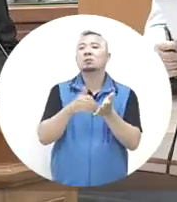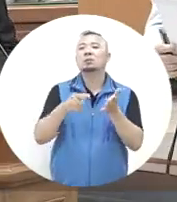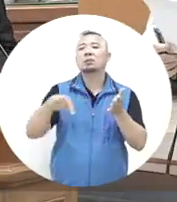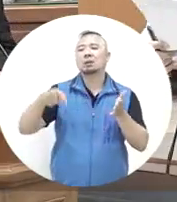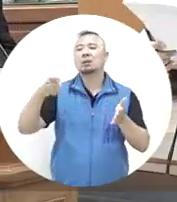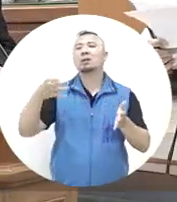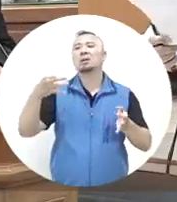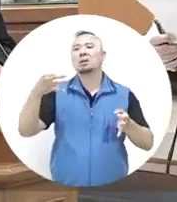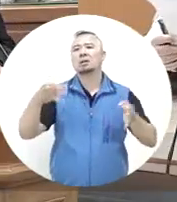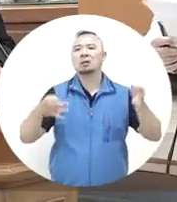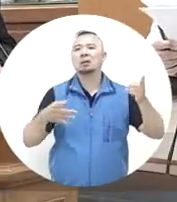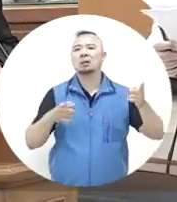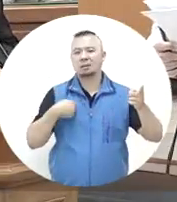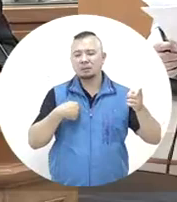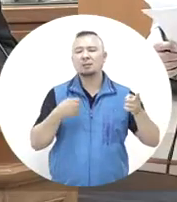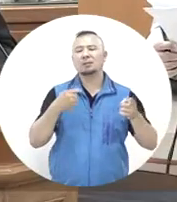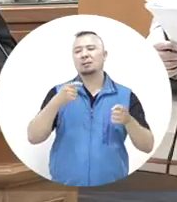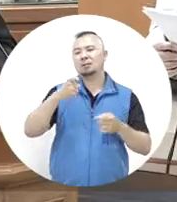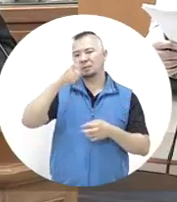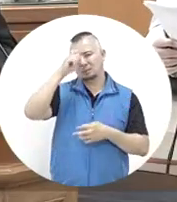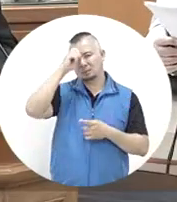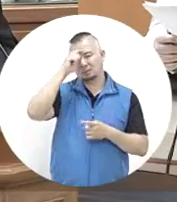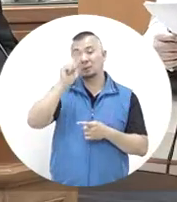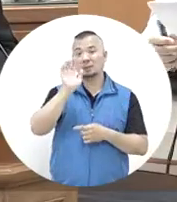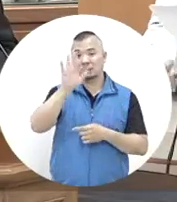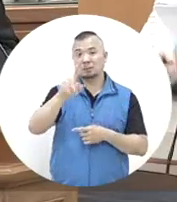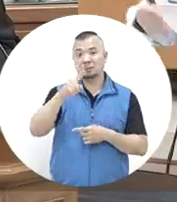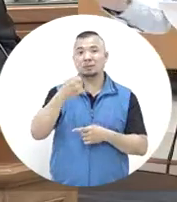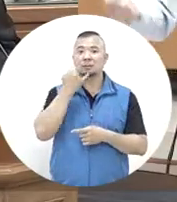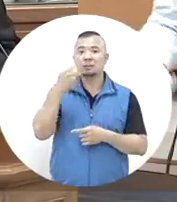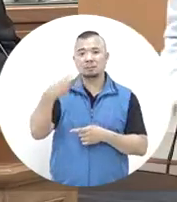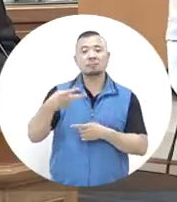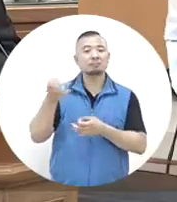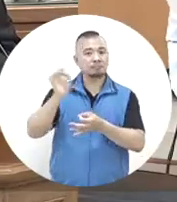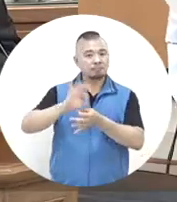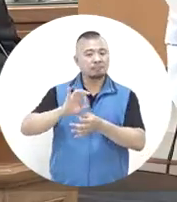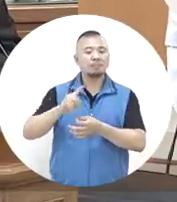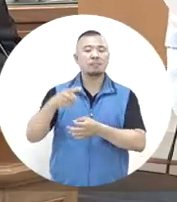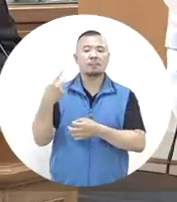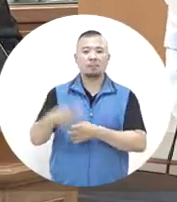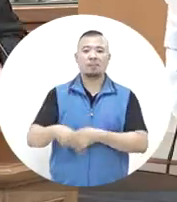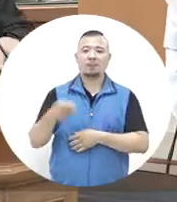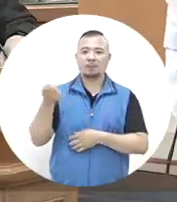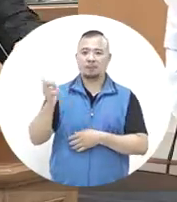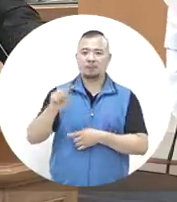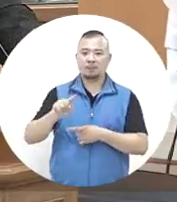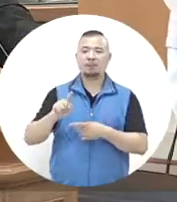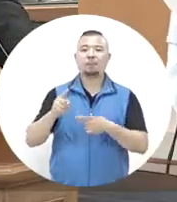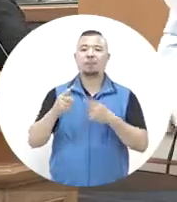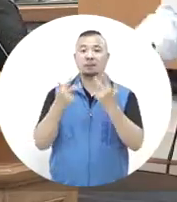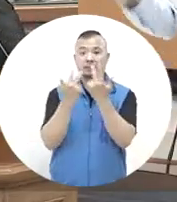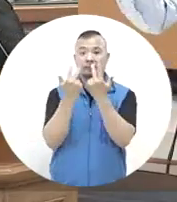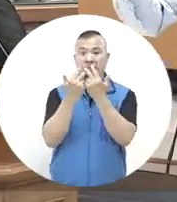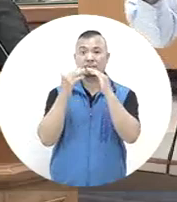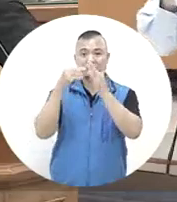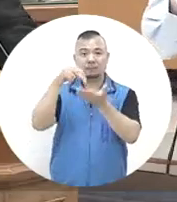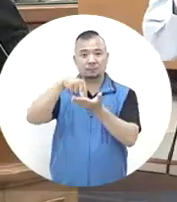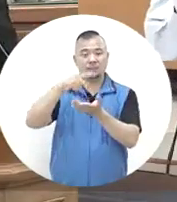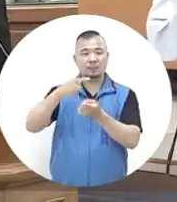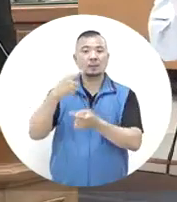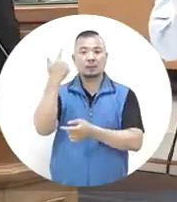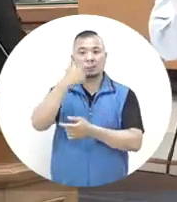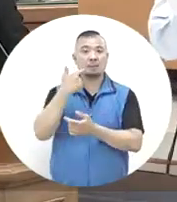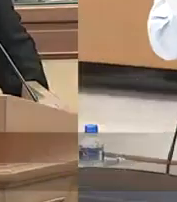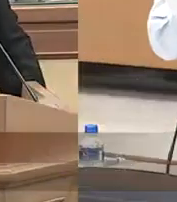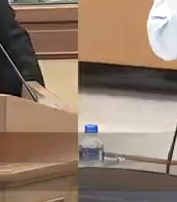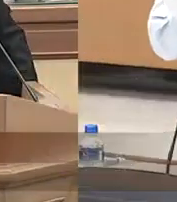齁，如果有机会再把它抬高这样子。好，谢谢。那我再讲一下我们新北市立美术馆，好，美术馆啊，